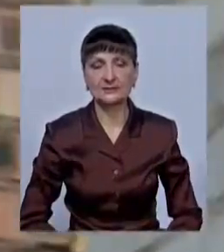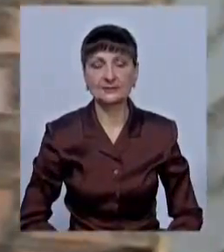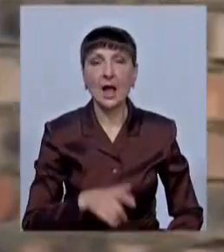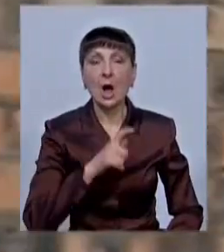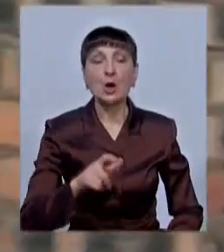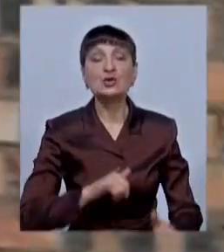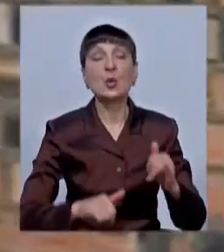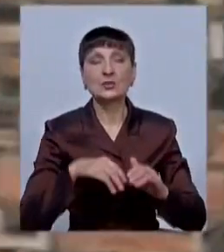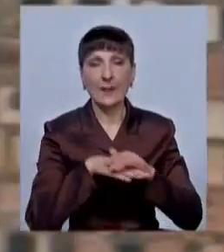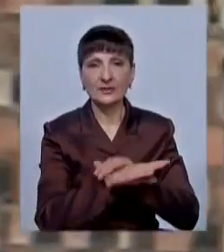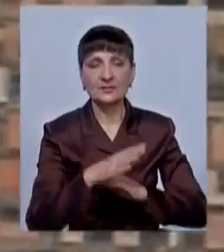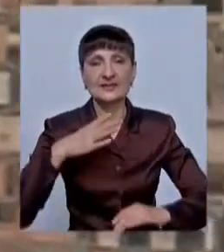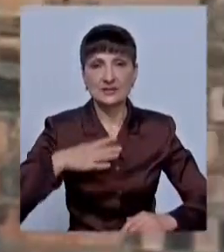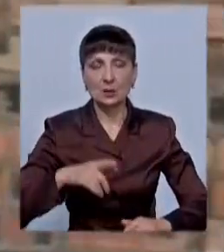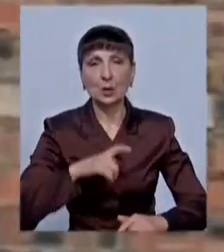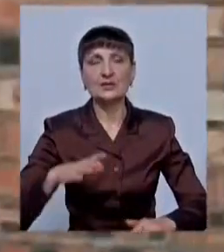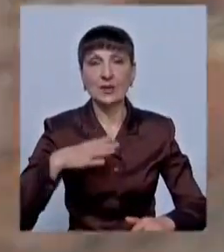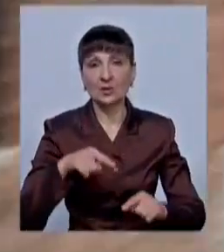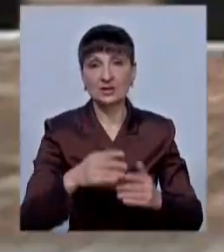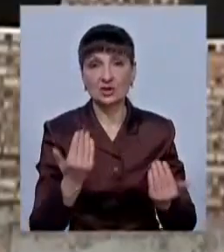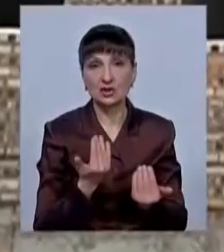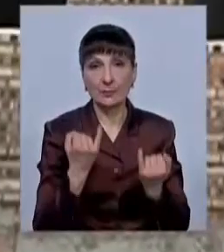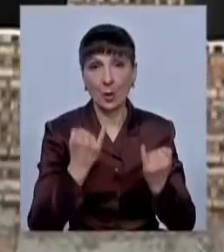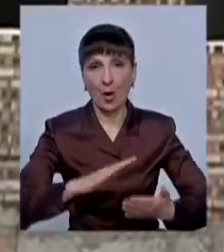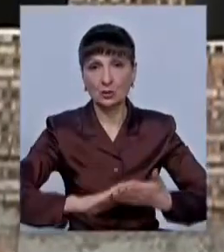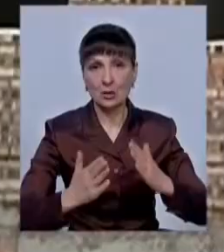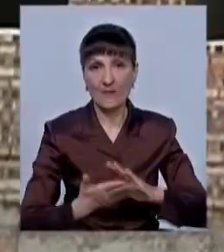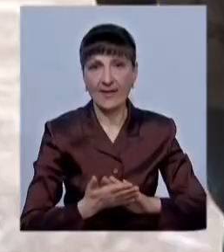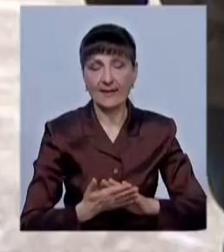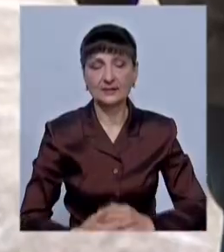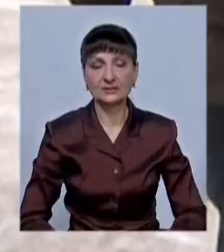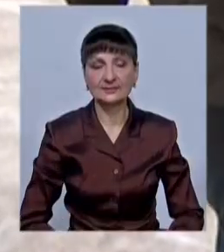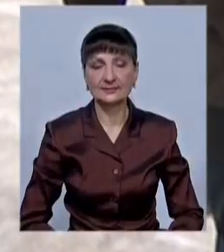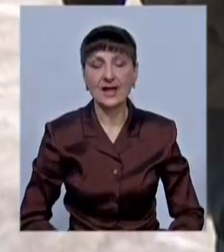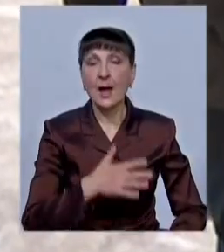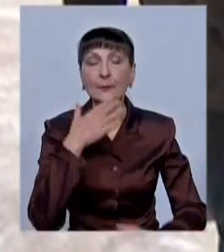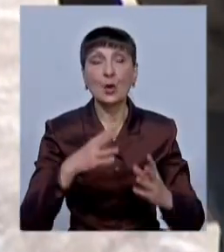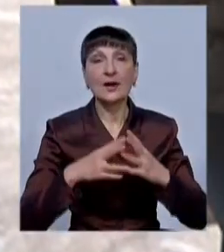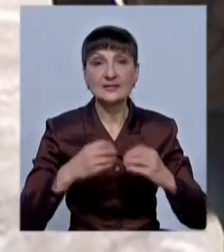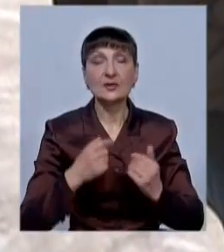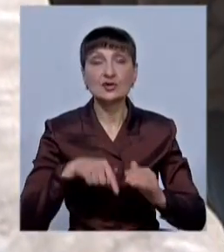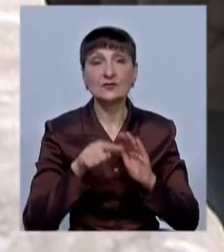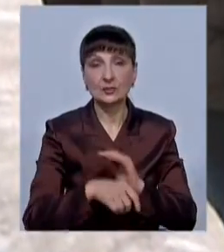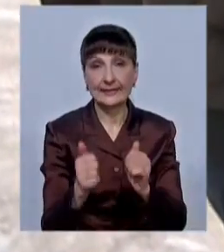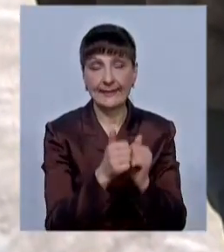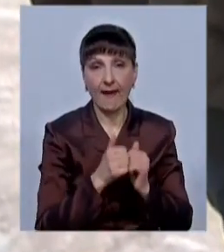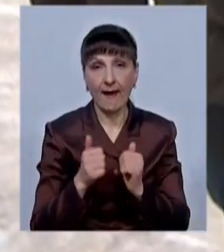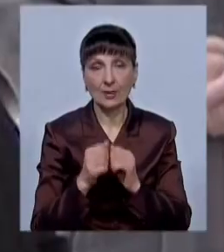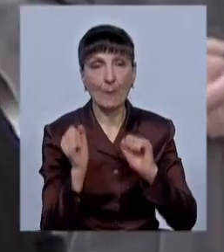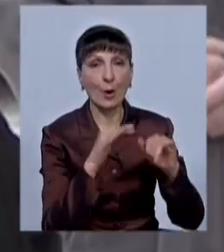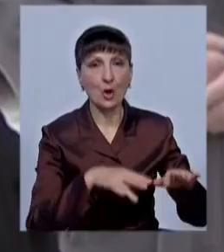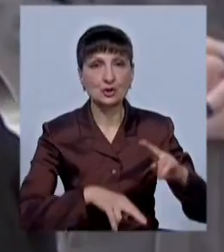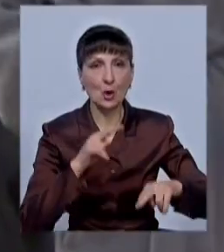Людям некуда идти, от безысходности им приходится жить в плохих условиях. Десятки семей живут прямо по соседству с брошенной